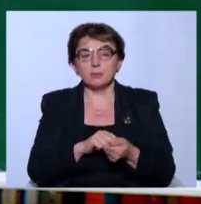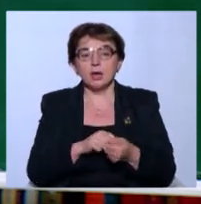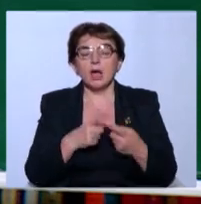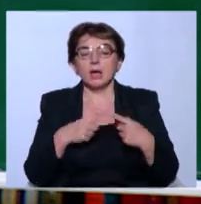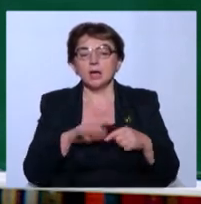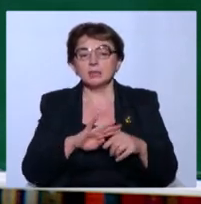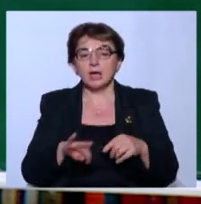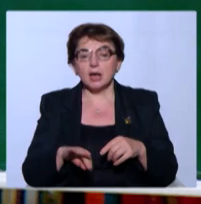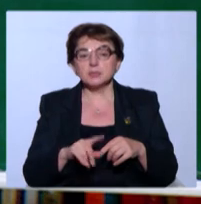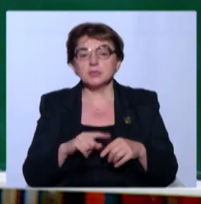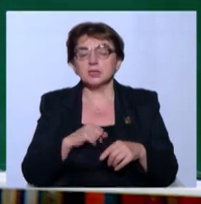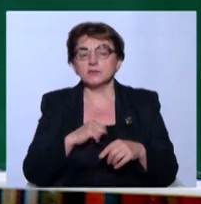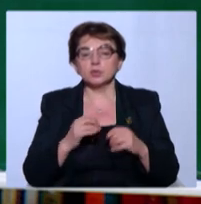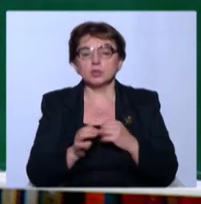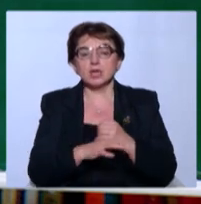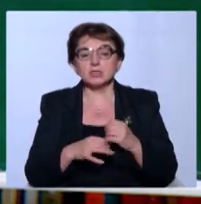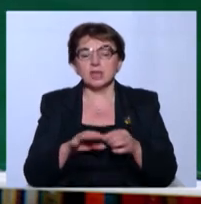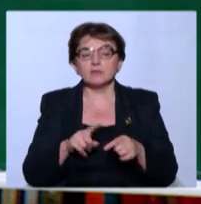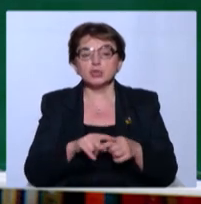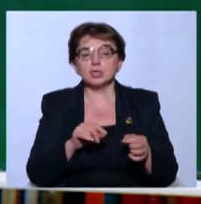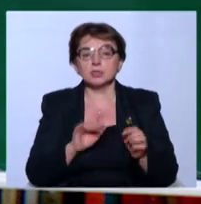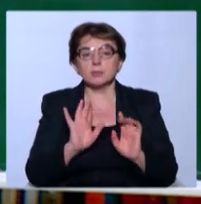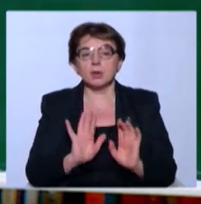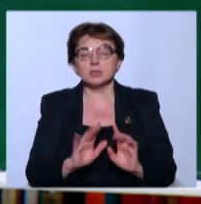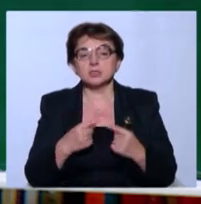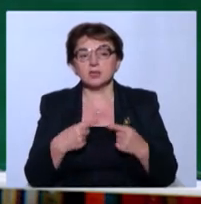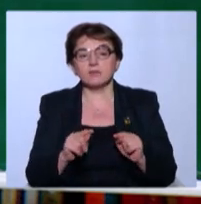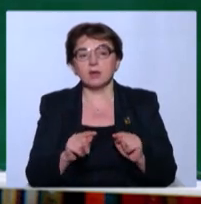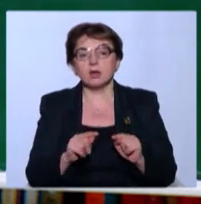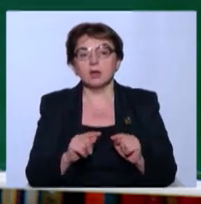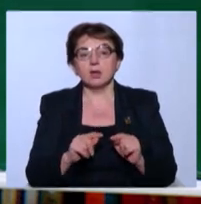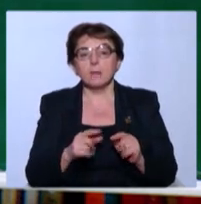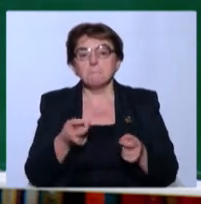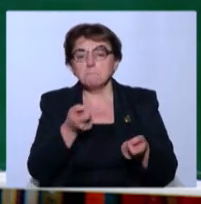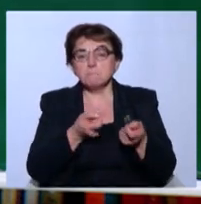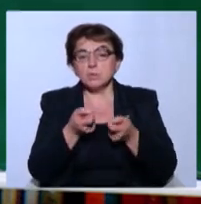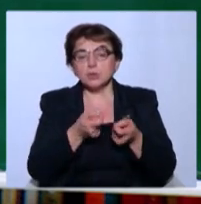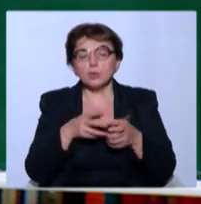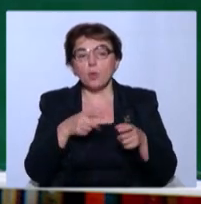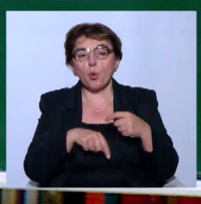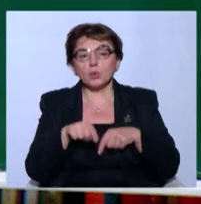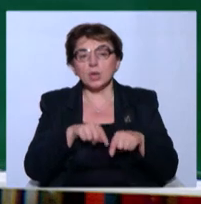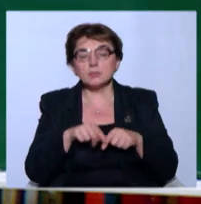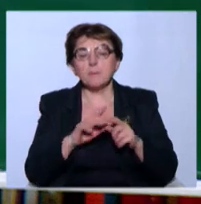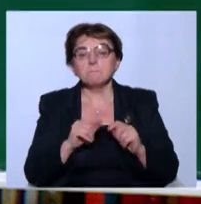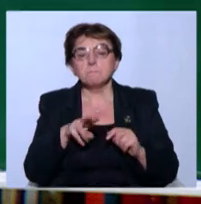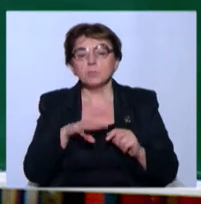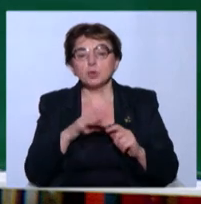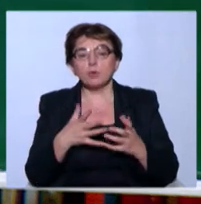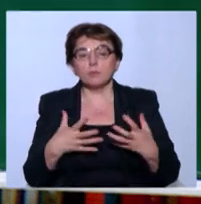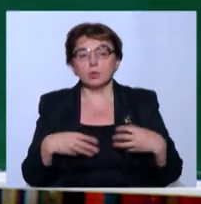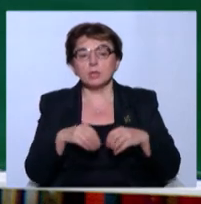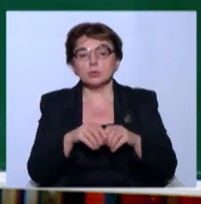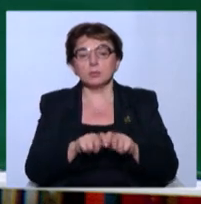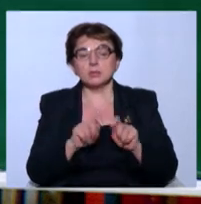ჩხირის საშუალებით, ანუ მიკლოპ მარამარ და სხვა მიკროორგანიზმების, რომლებიც მიკროფლორას ქმნიან,